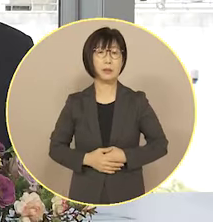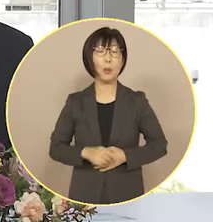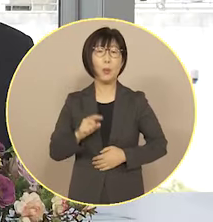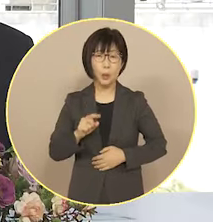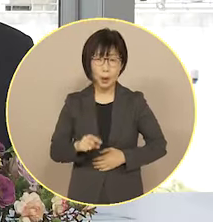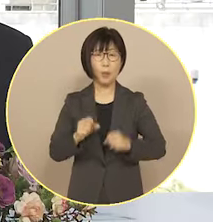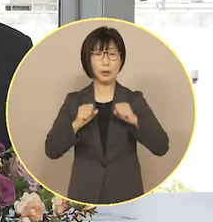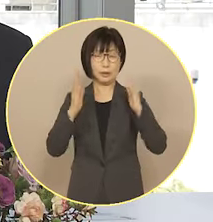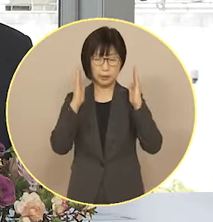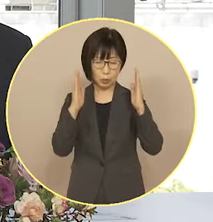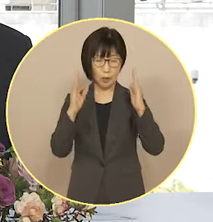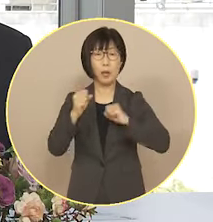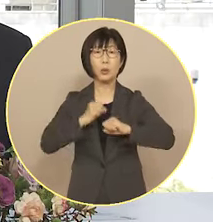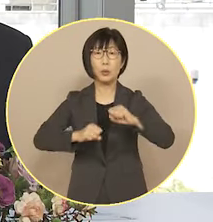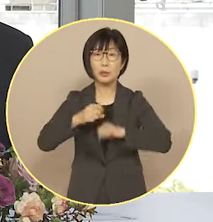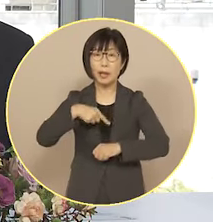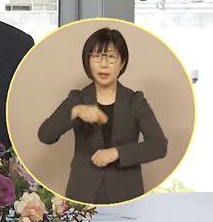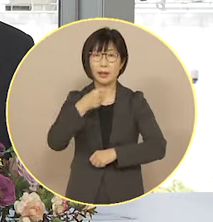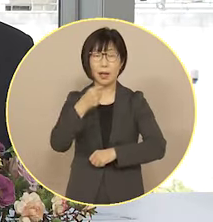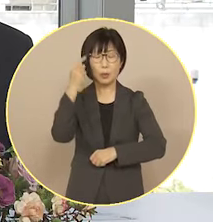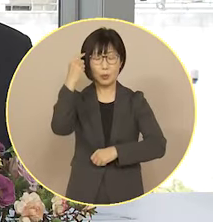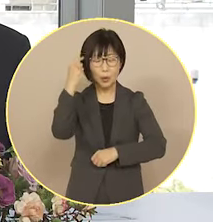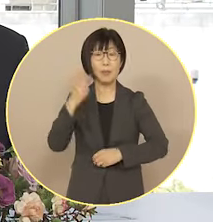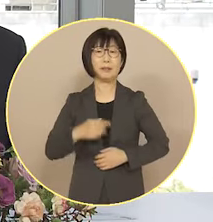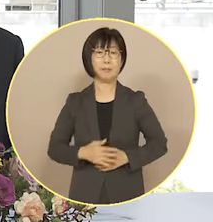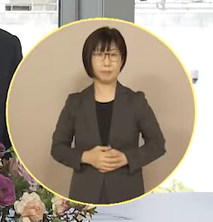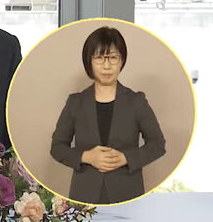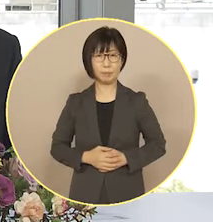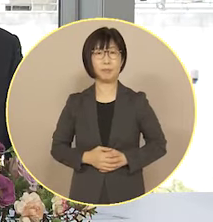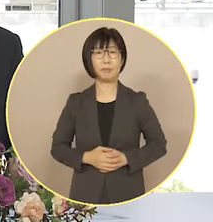を一生懸命取り組んでまいりたいと思い